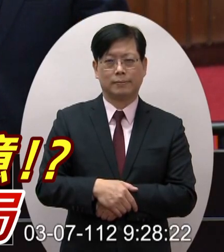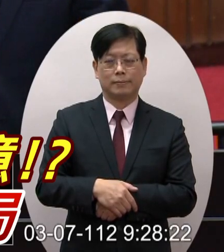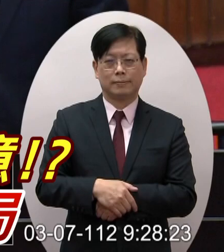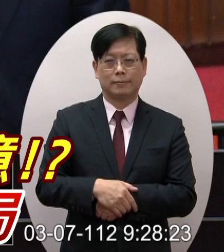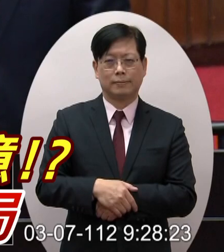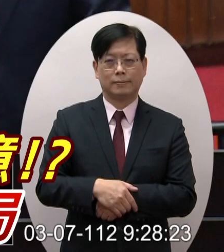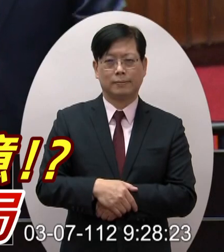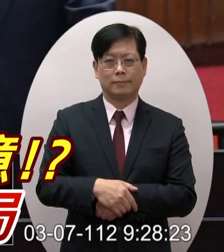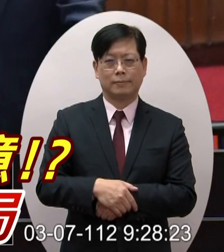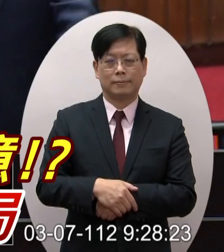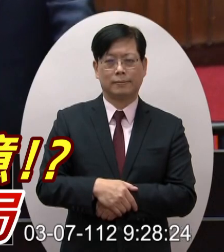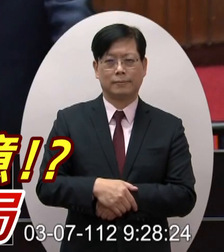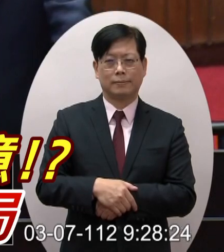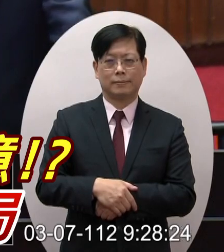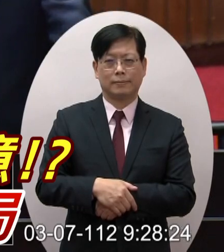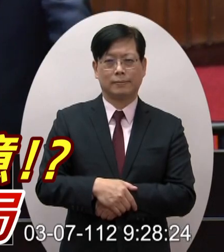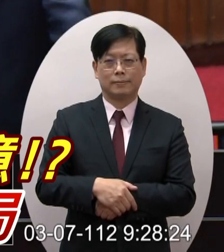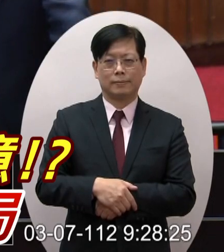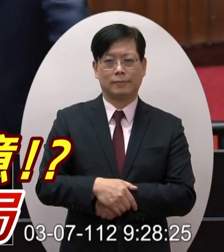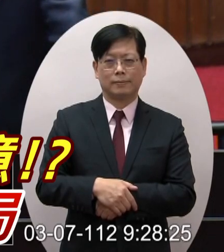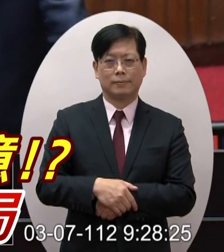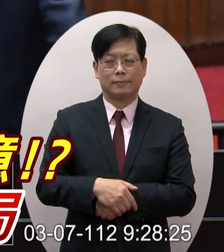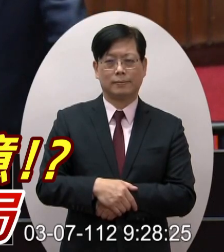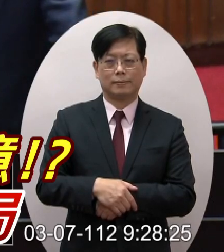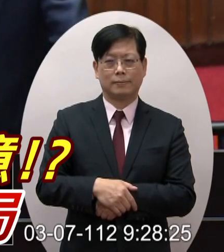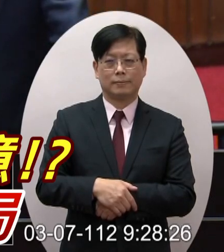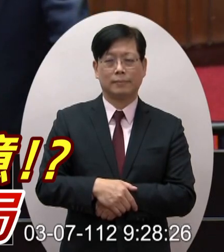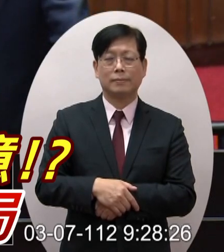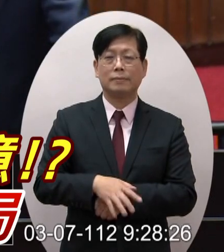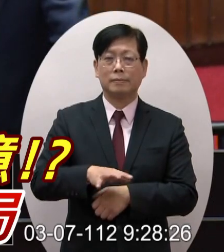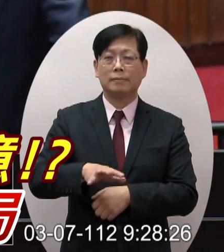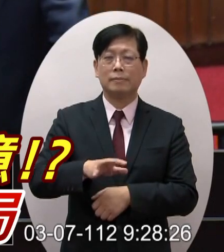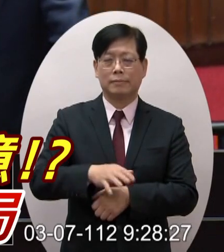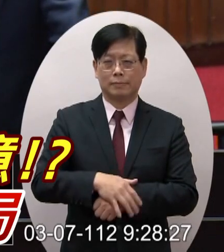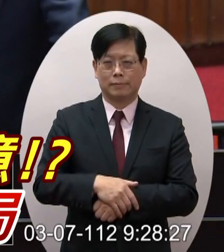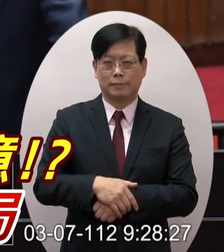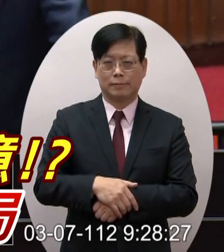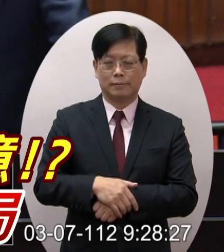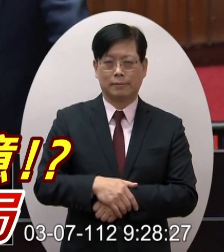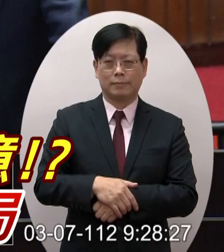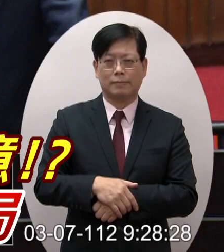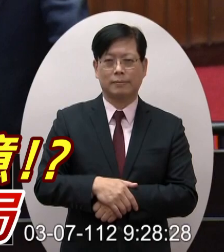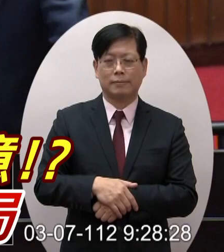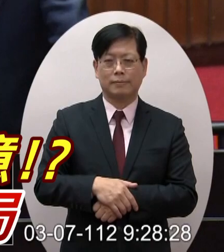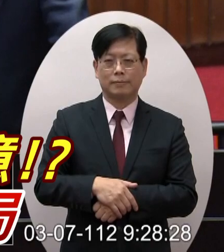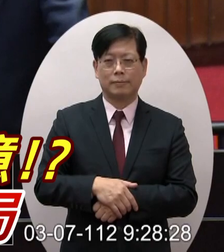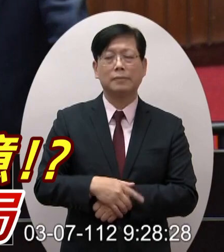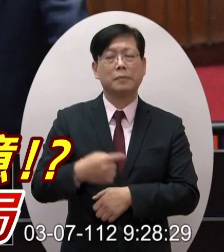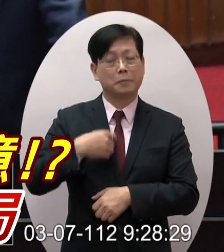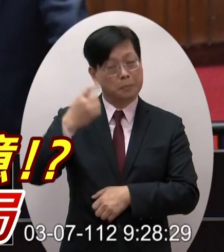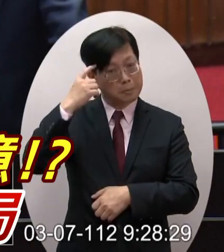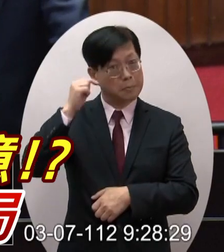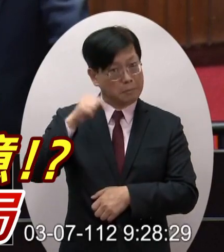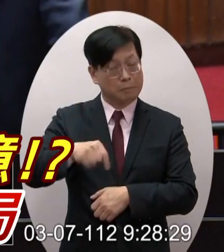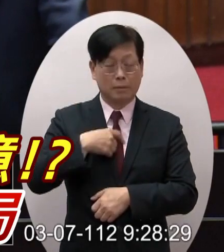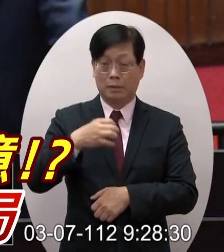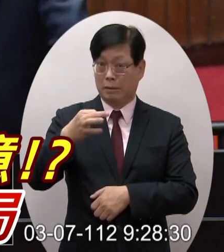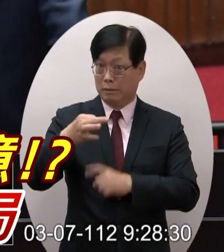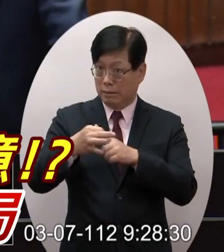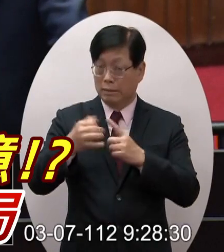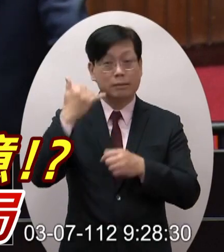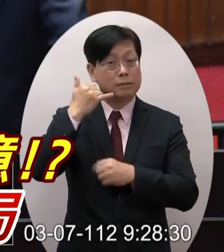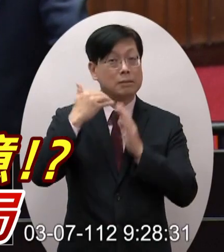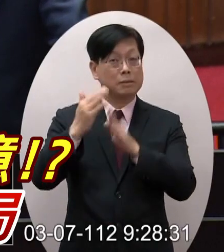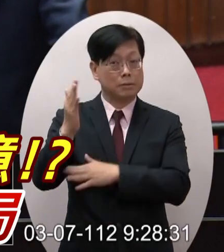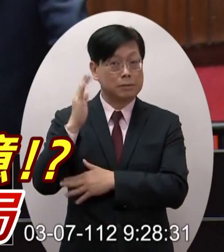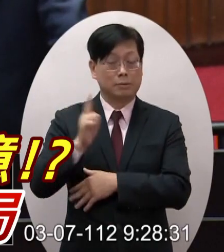呢，土地的变更跟取得 它 有两种方式，一种是用钱，另外一种是刚刚 我想这个 财源，用 基隆市